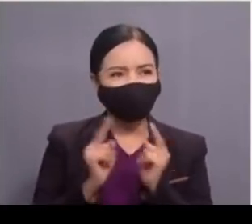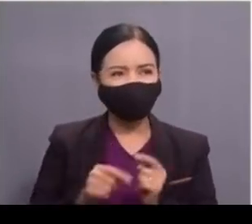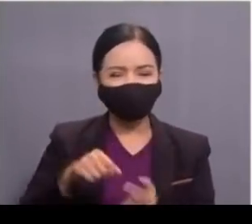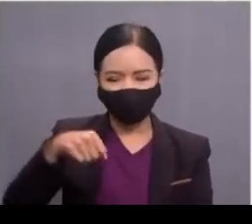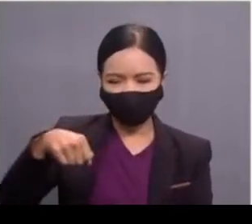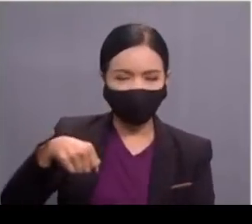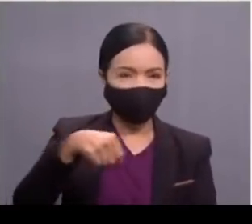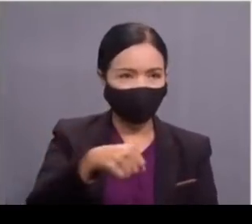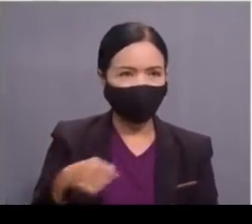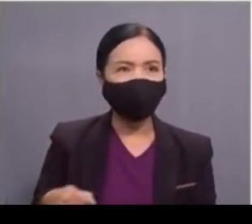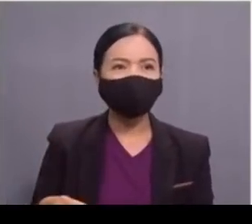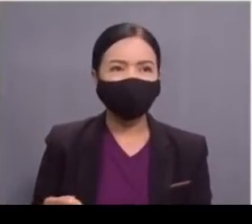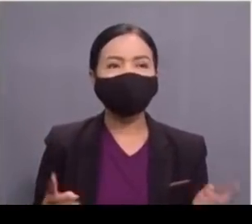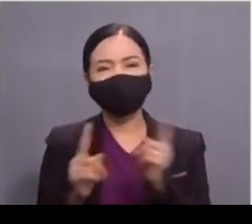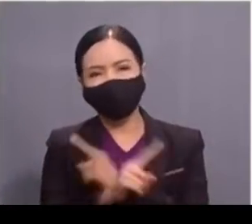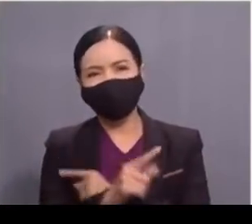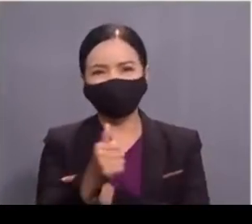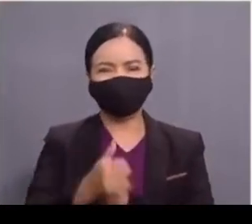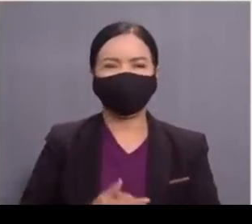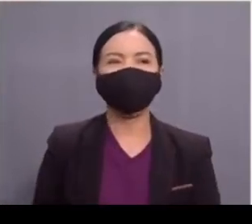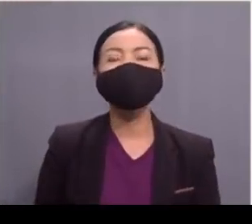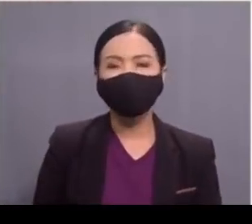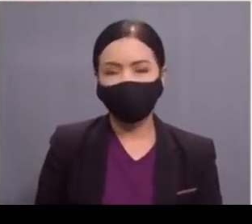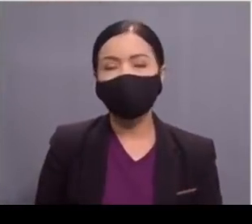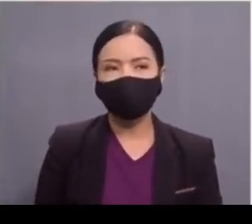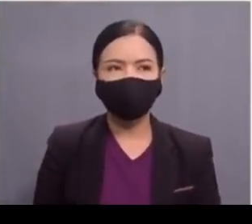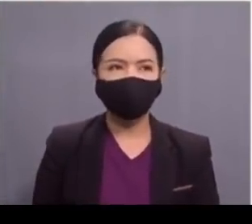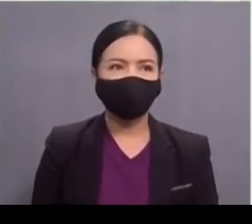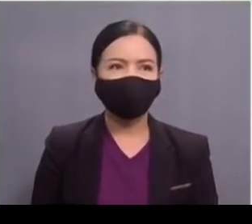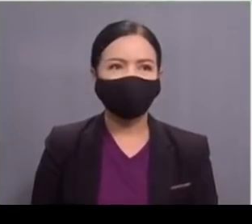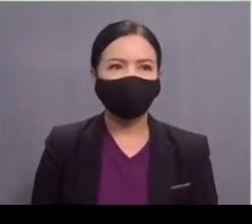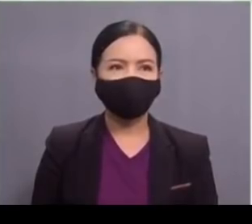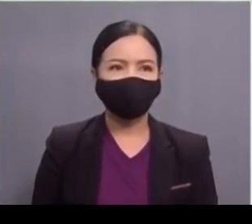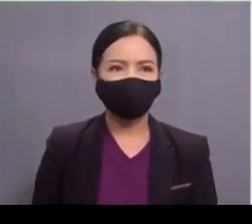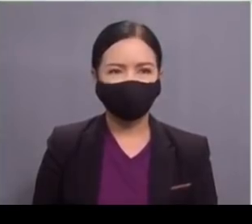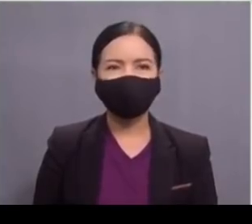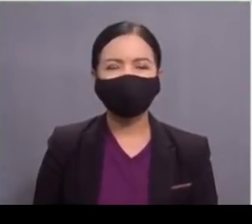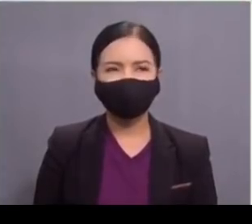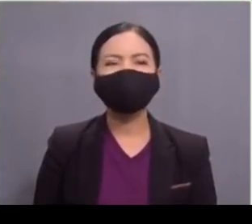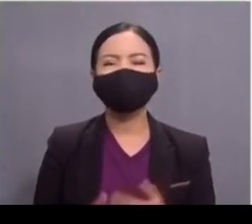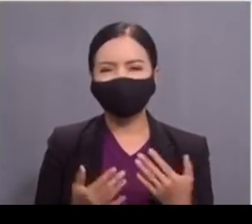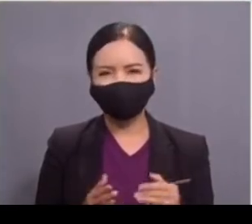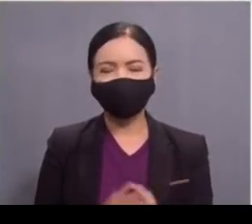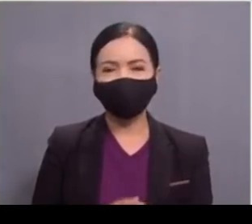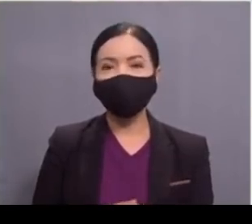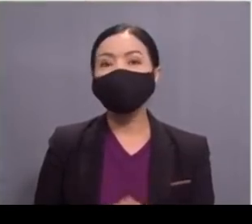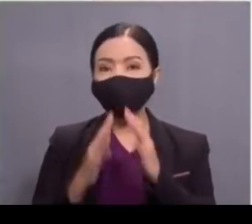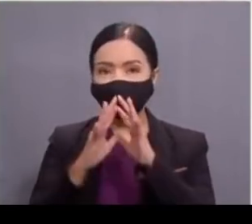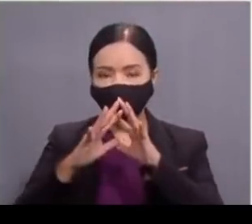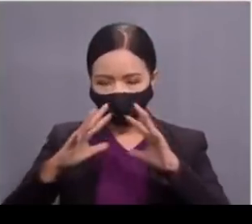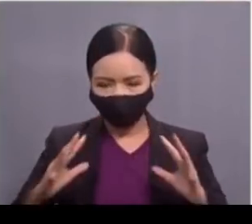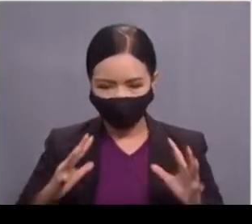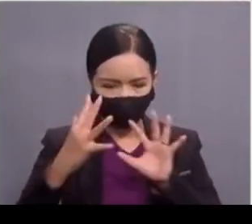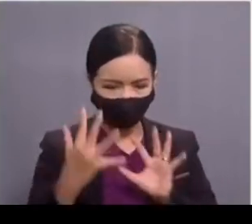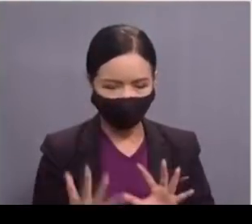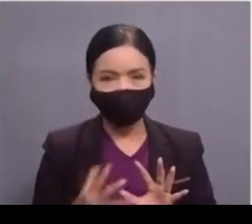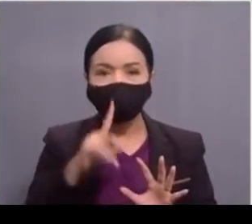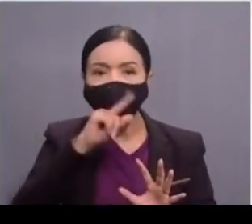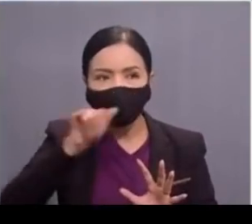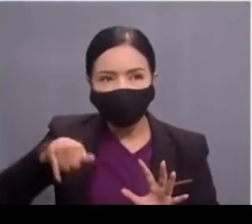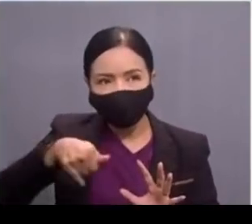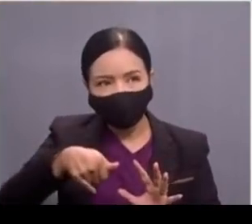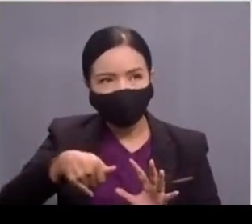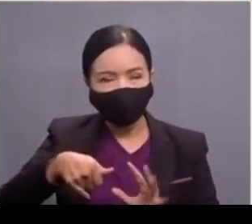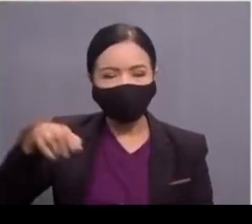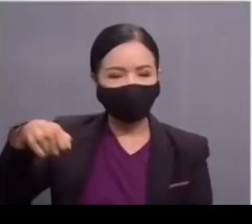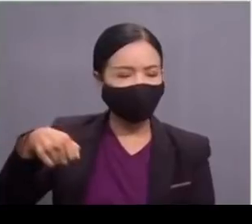ไปแบบคือ เป็นด่าไปก็ไม่รู้ เรียบร้อยเขาก็จับพี่รุธได้นะ แต่วิธีการคือนกกรงหัวจุกถ้าใครเคยเล่